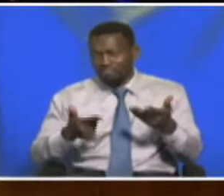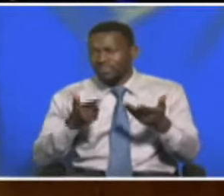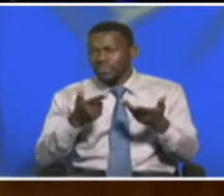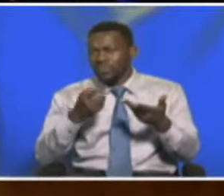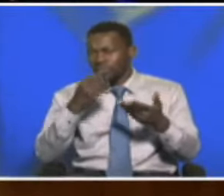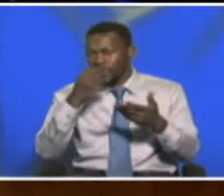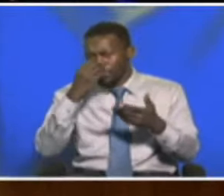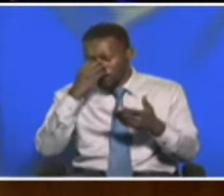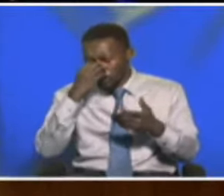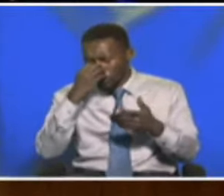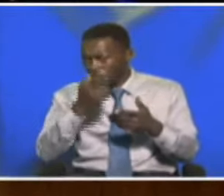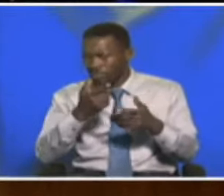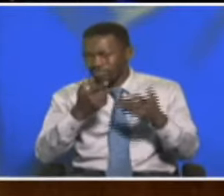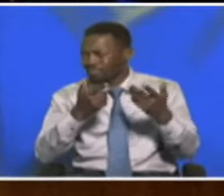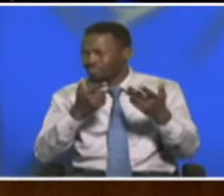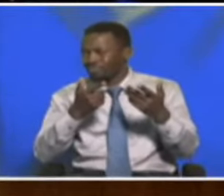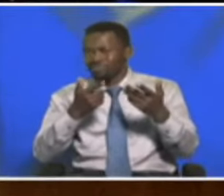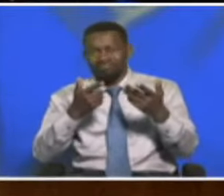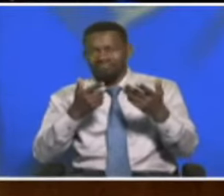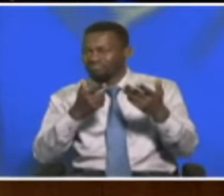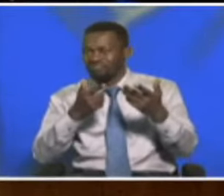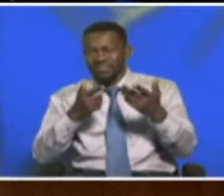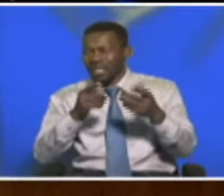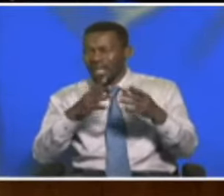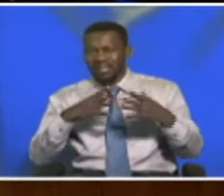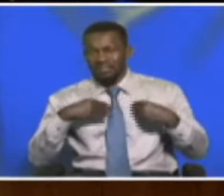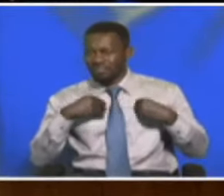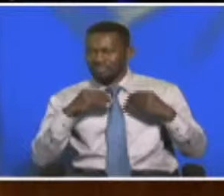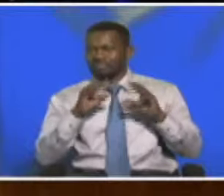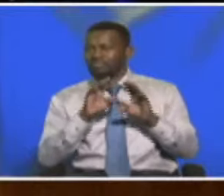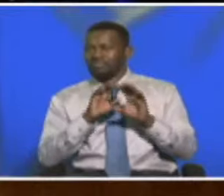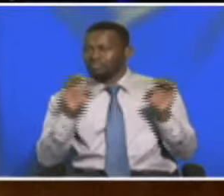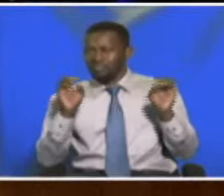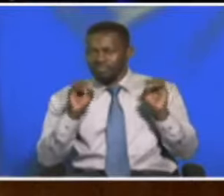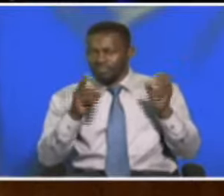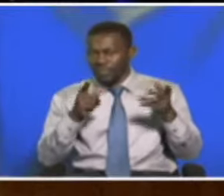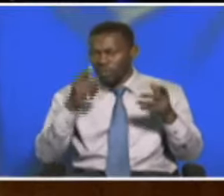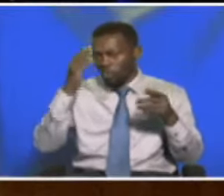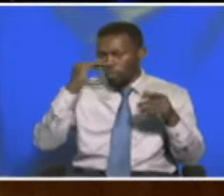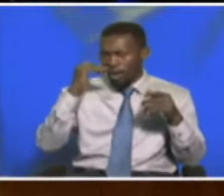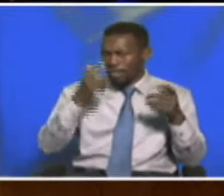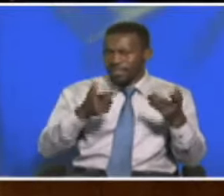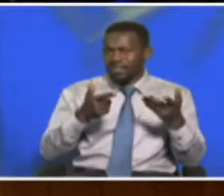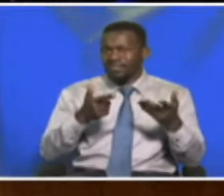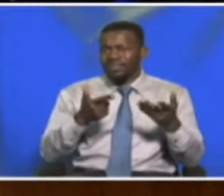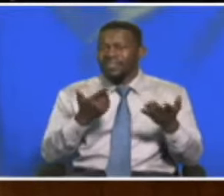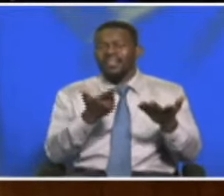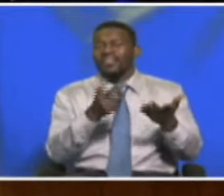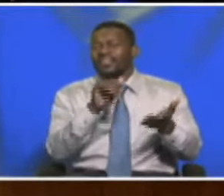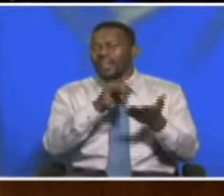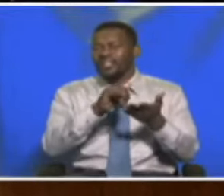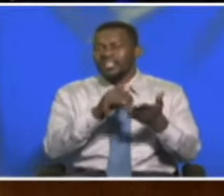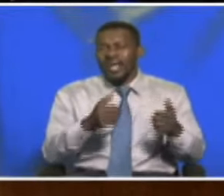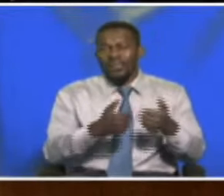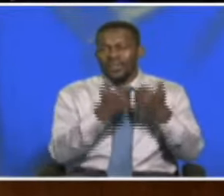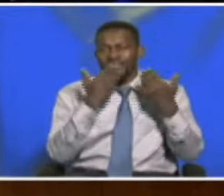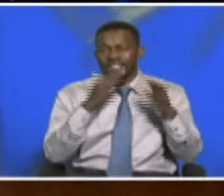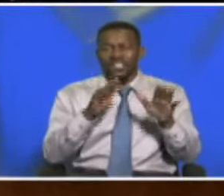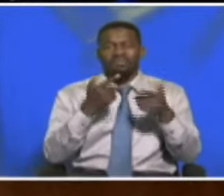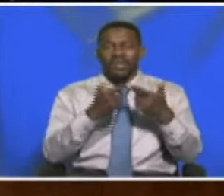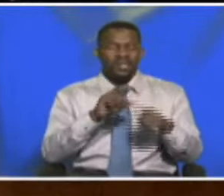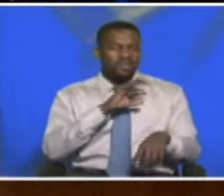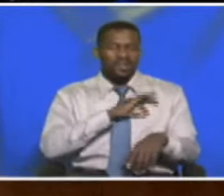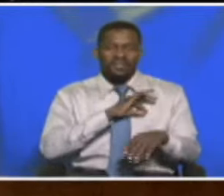Rais Ruto ni kinaya kwao, kwani mazungumzo kama haya kuhusu vijana yashawahi fanyika na hakuna wanachojivunia kutoka